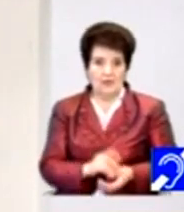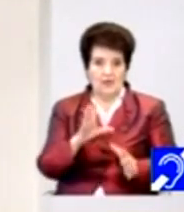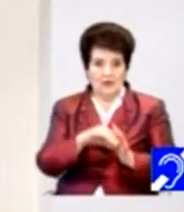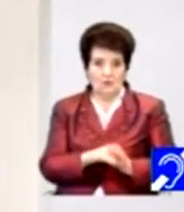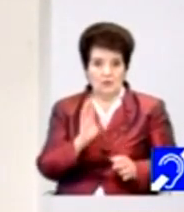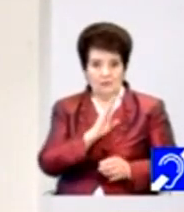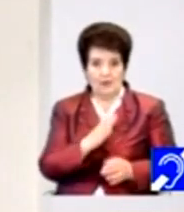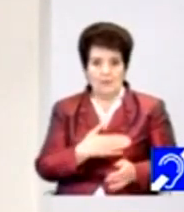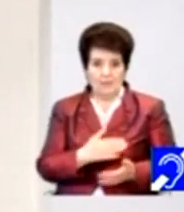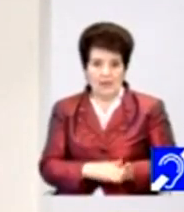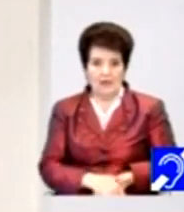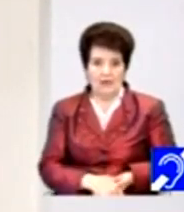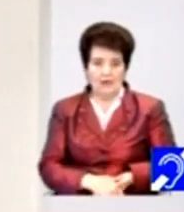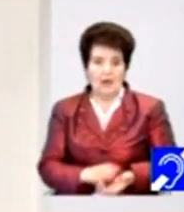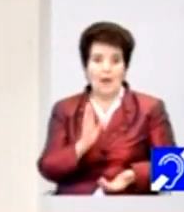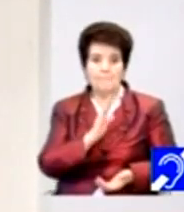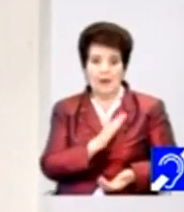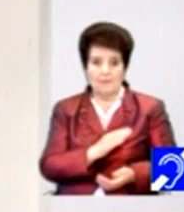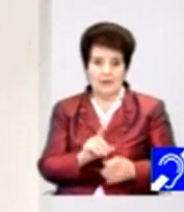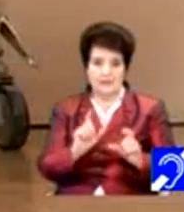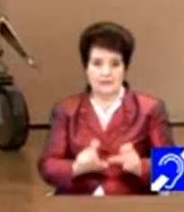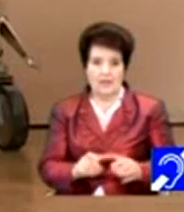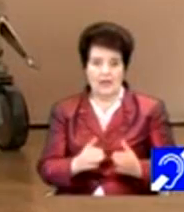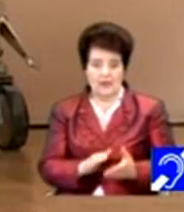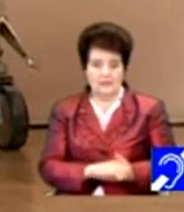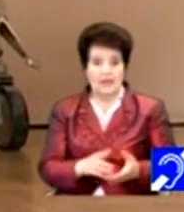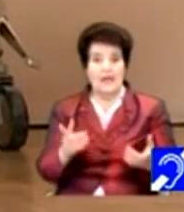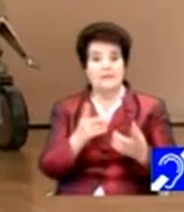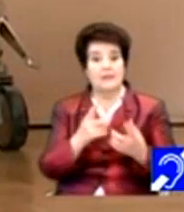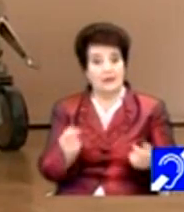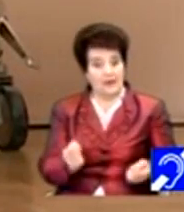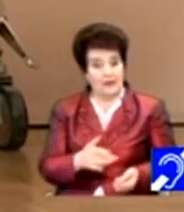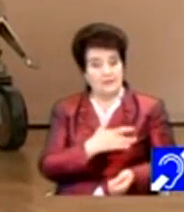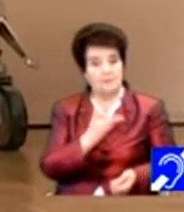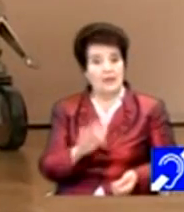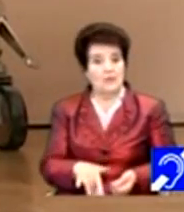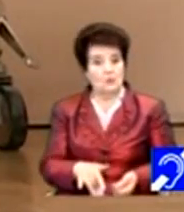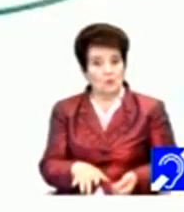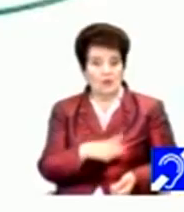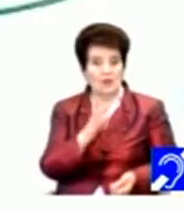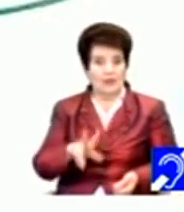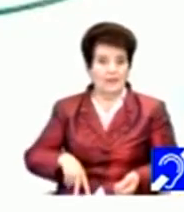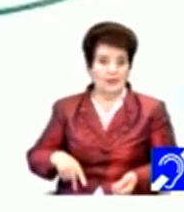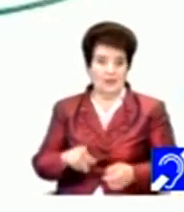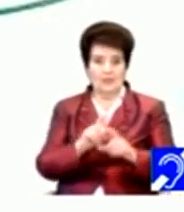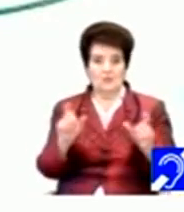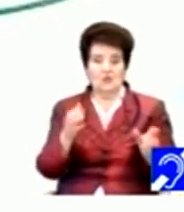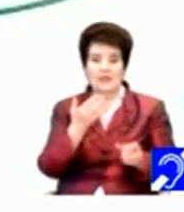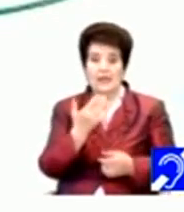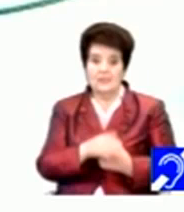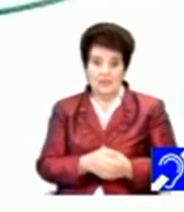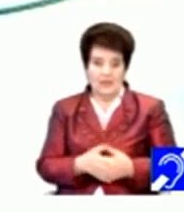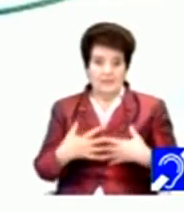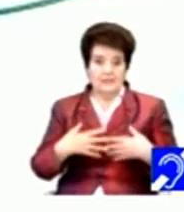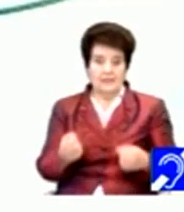inclusiv către mama mea. Mama, stai acasă. Declarațiile mai dure au venit în schimb de la directorul Agenției Naționale